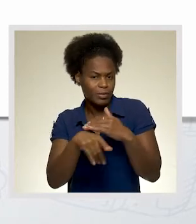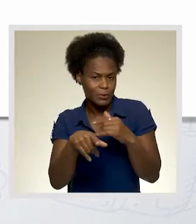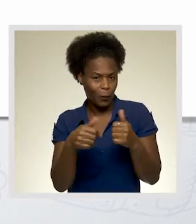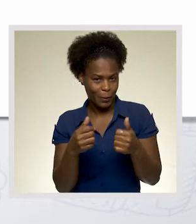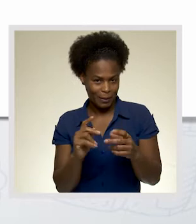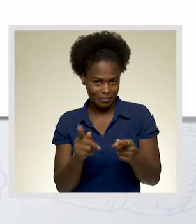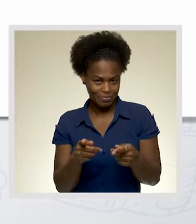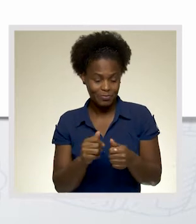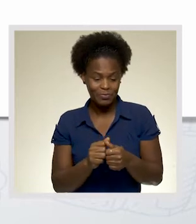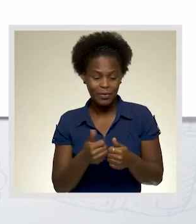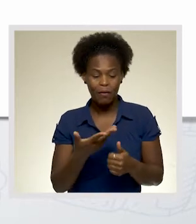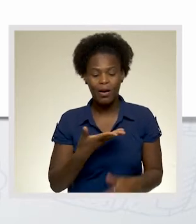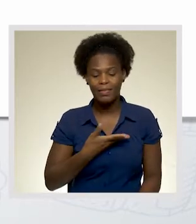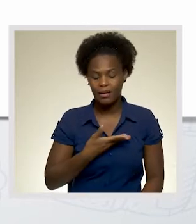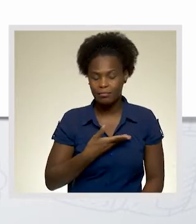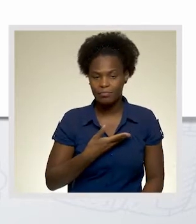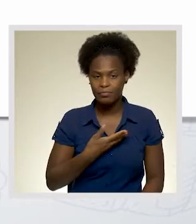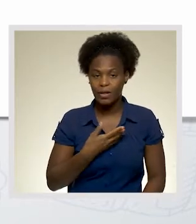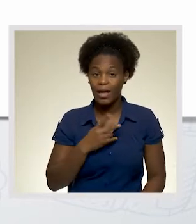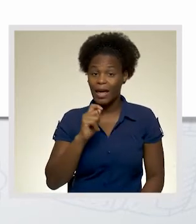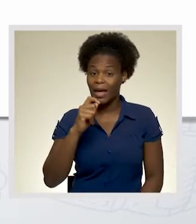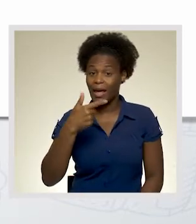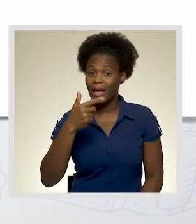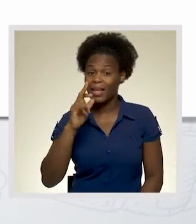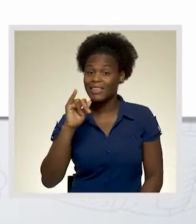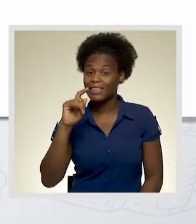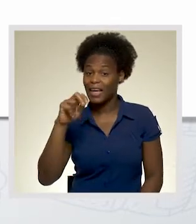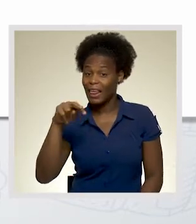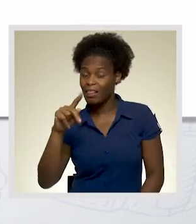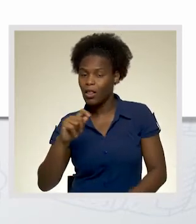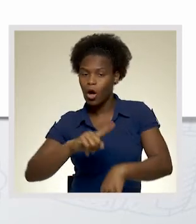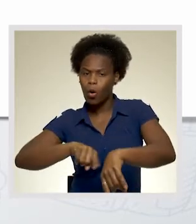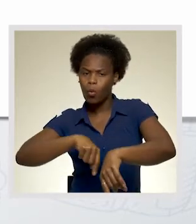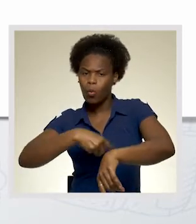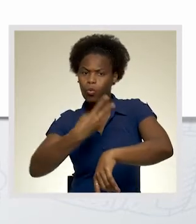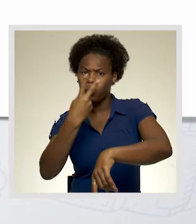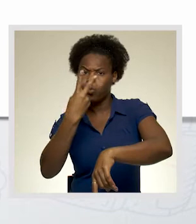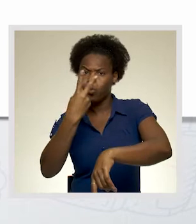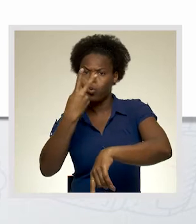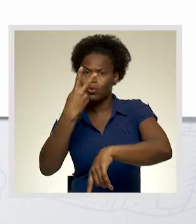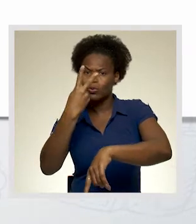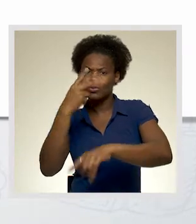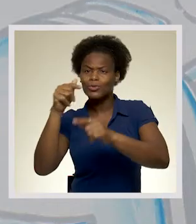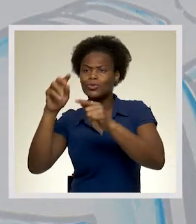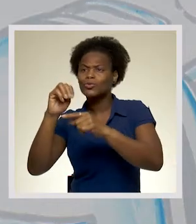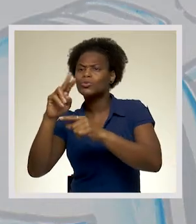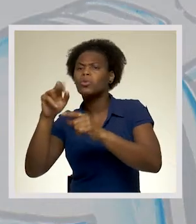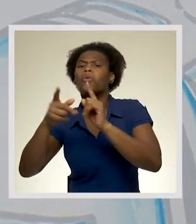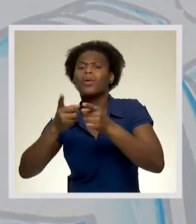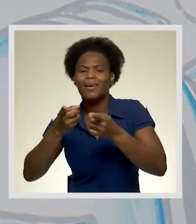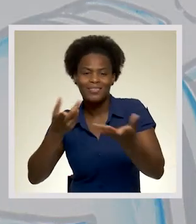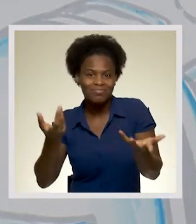bon? Et D. Étienne est resté 2 heures sur.